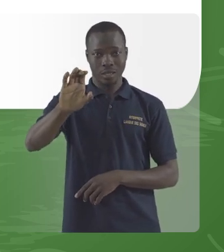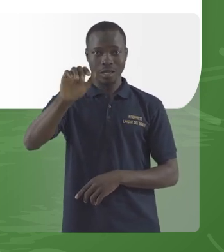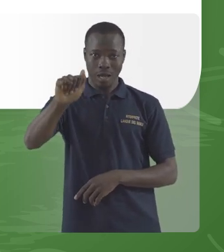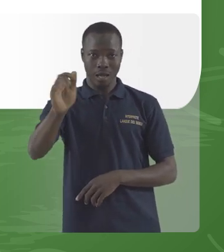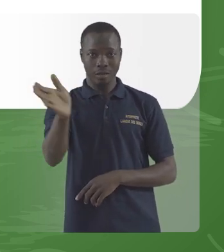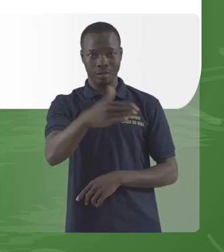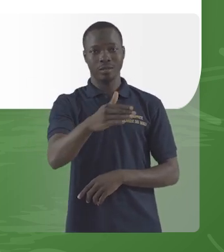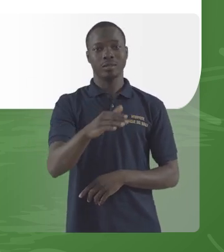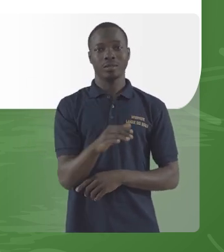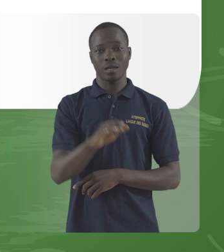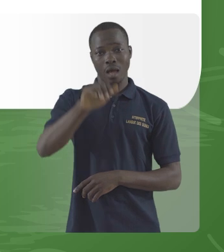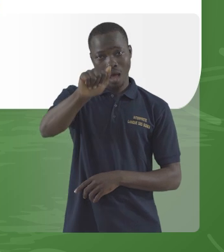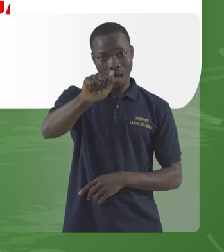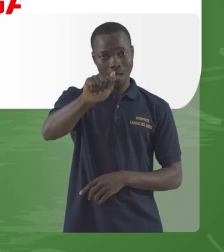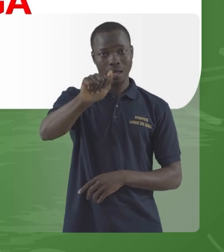CCA,